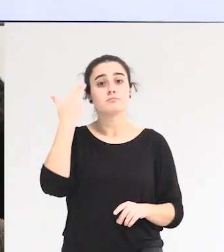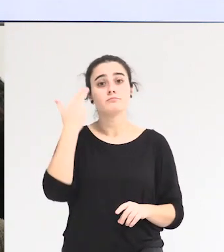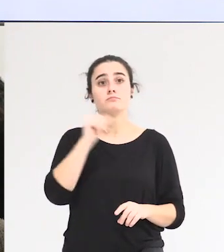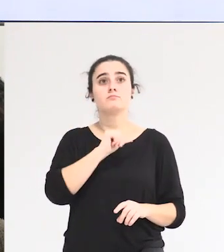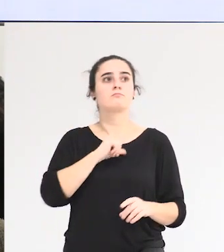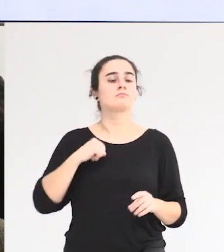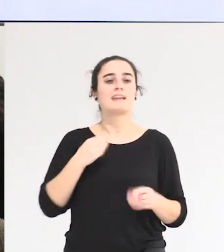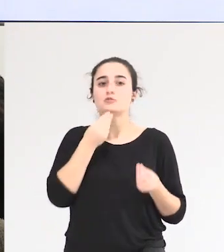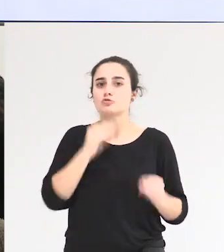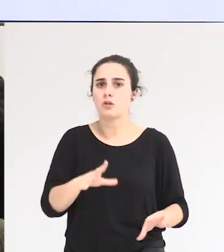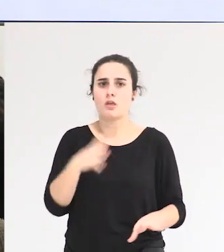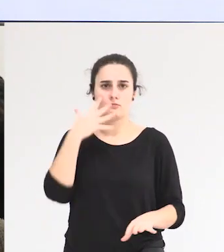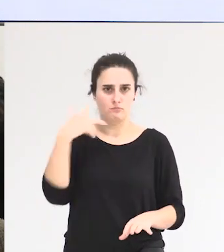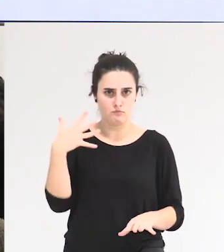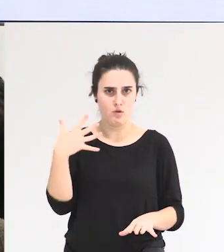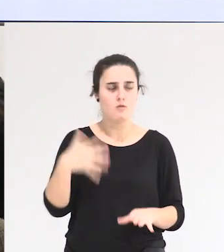historio ezaguna da.